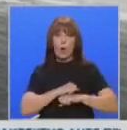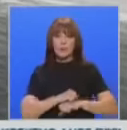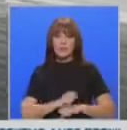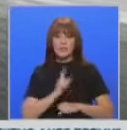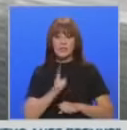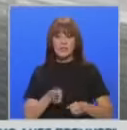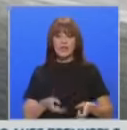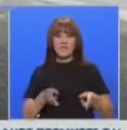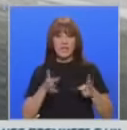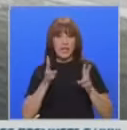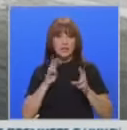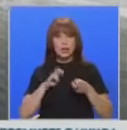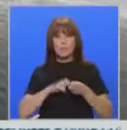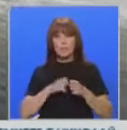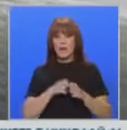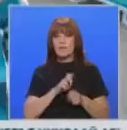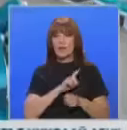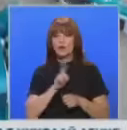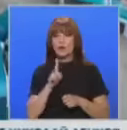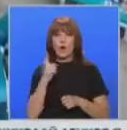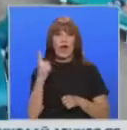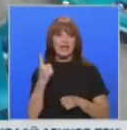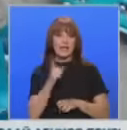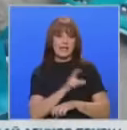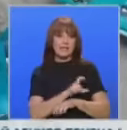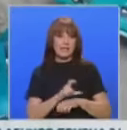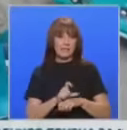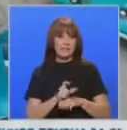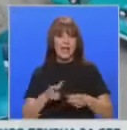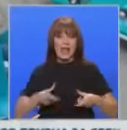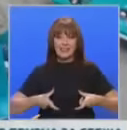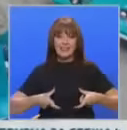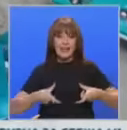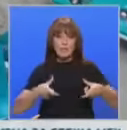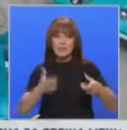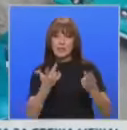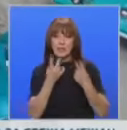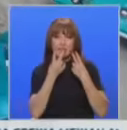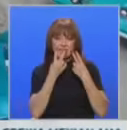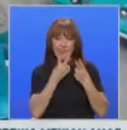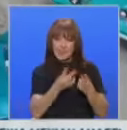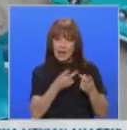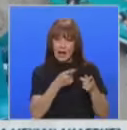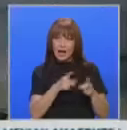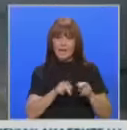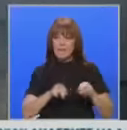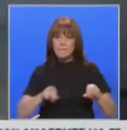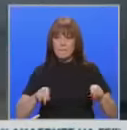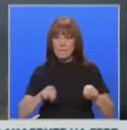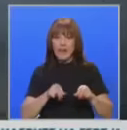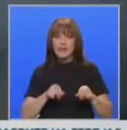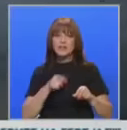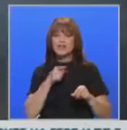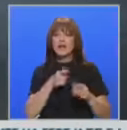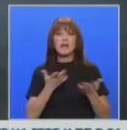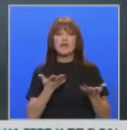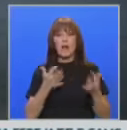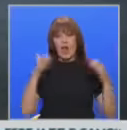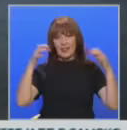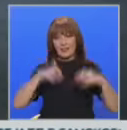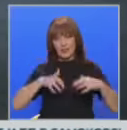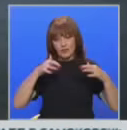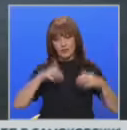реши проблема до една седмица, казаха от екоинспекцията в Бургас. Тръбите, които се показаха на плажовете от Лиман и Харманите, отвеждат дъждовна вода в